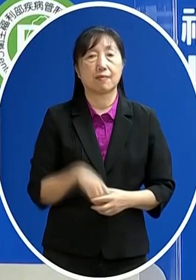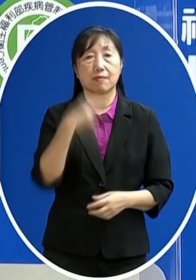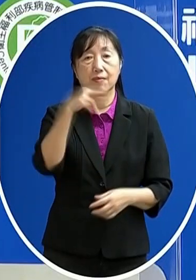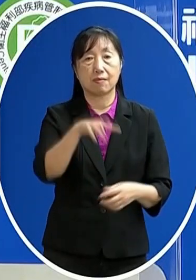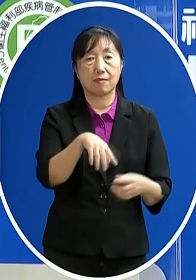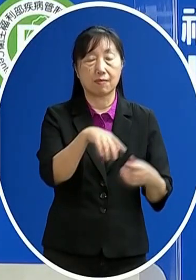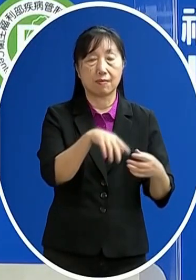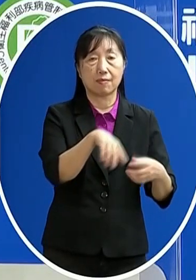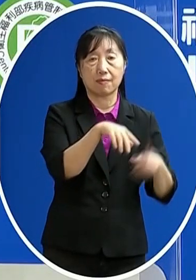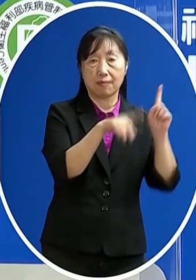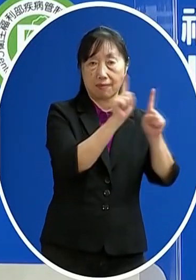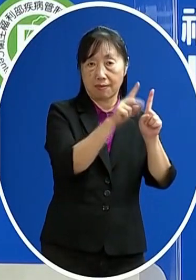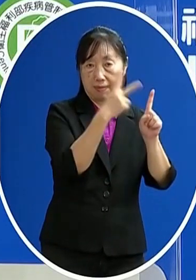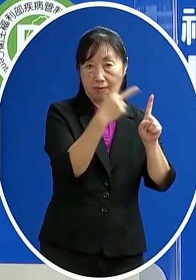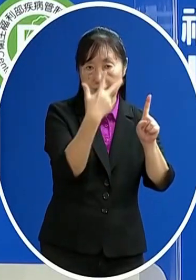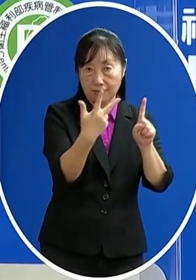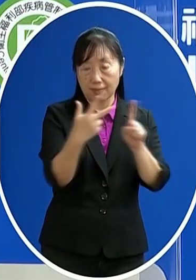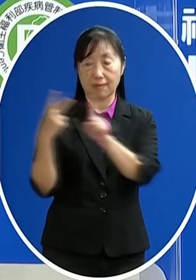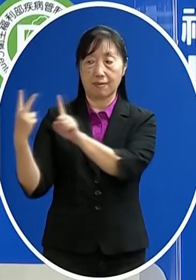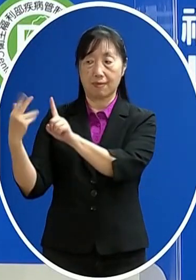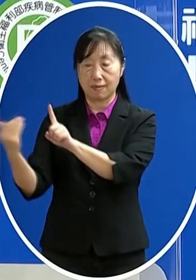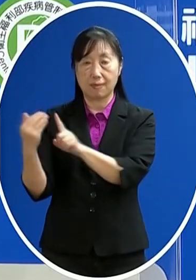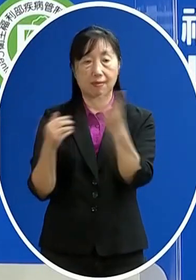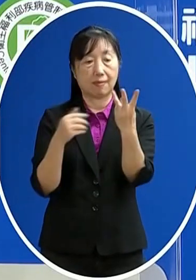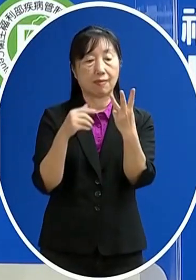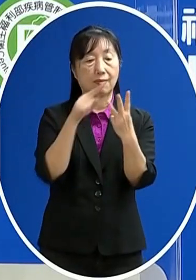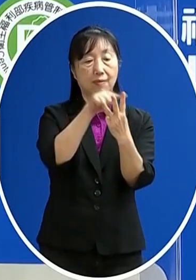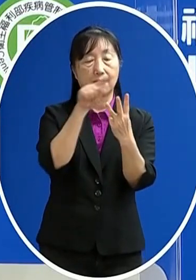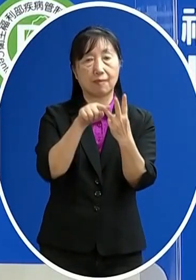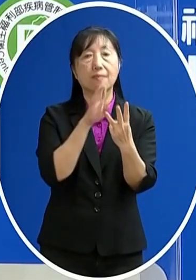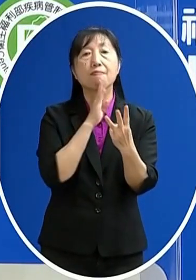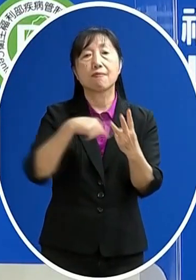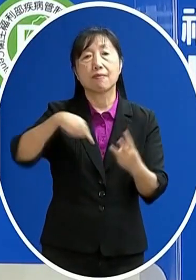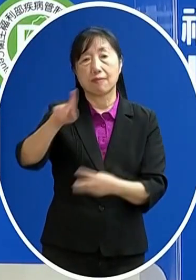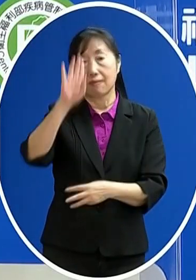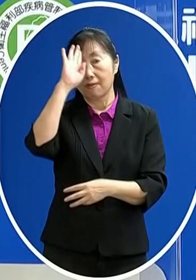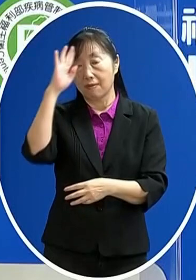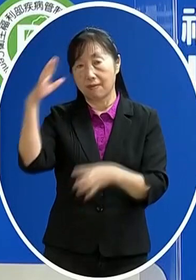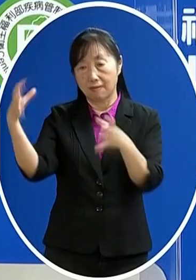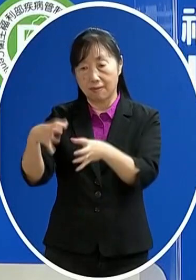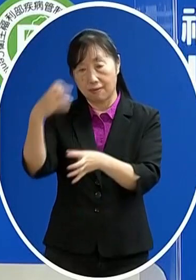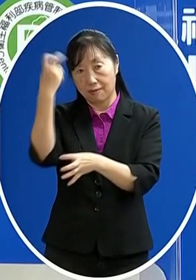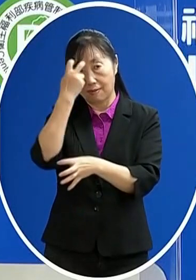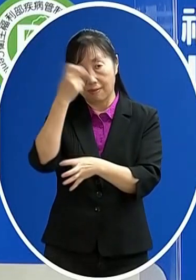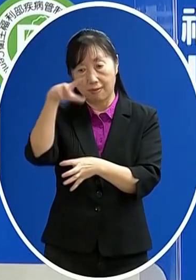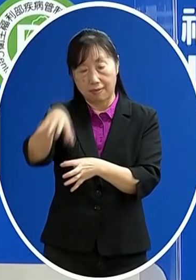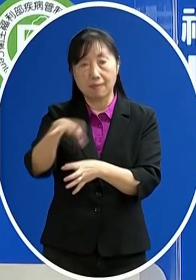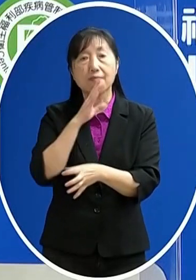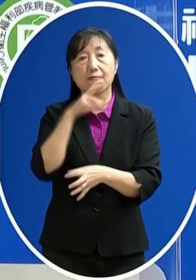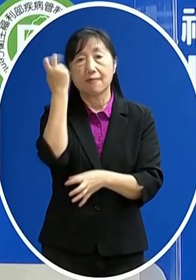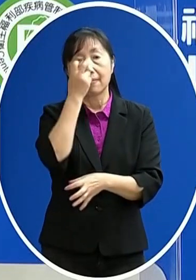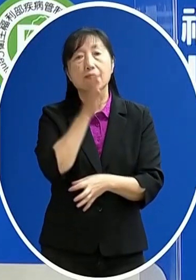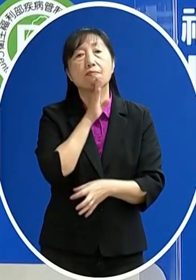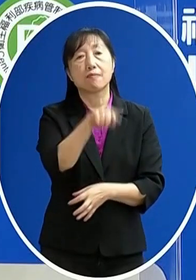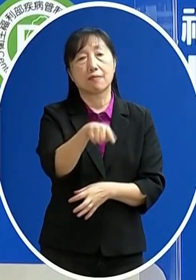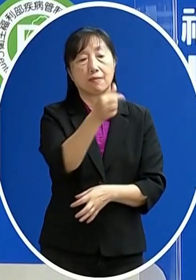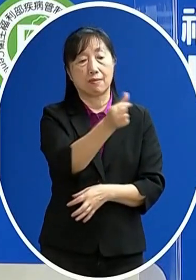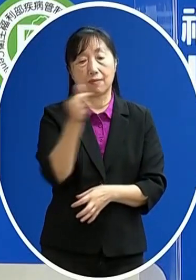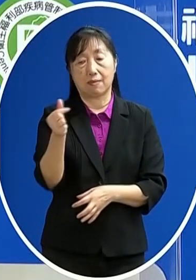两位1127、1129是到了集中检疫所，那被检疫检验出来是阳